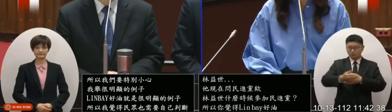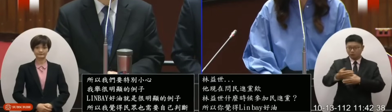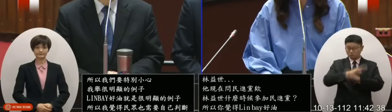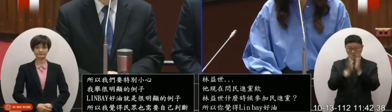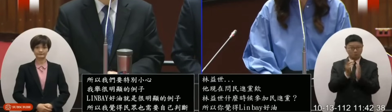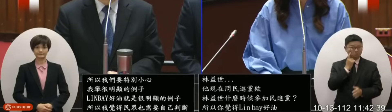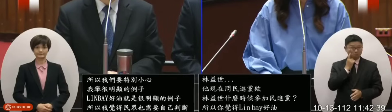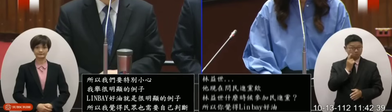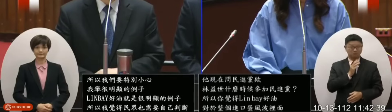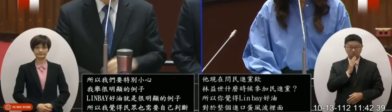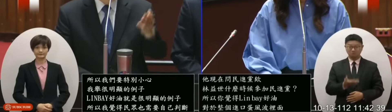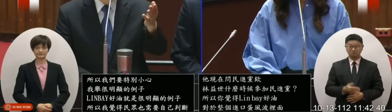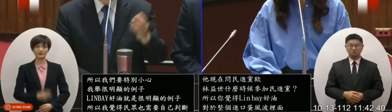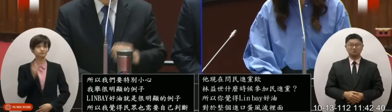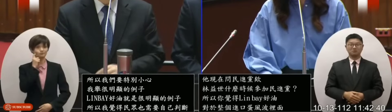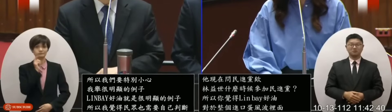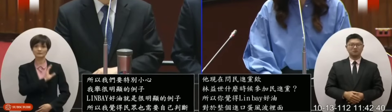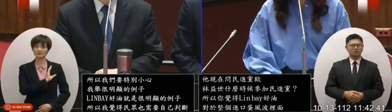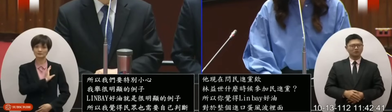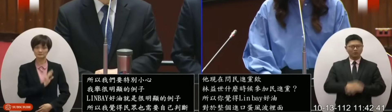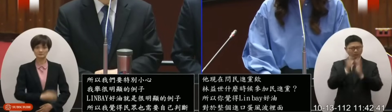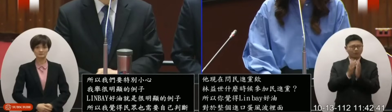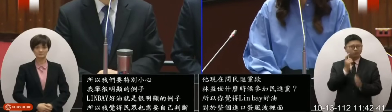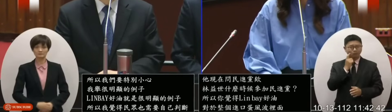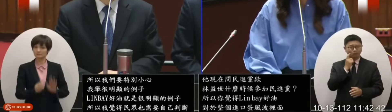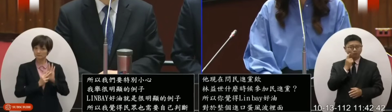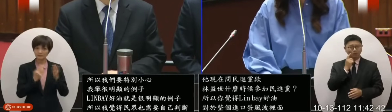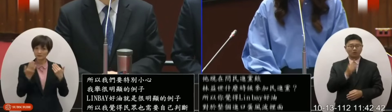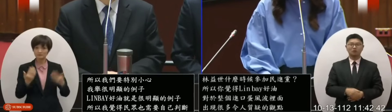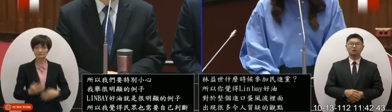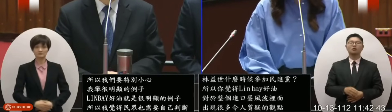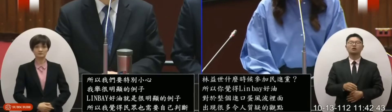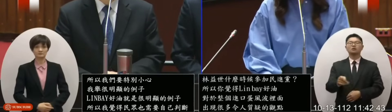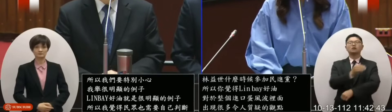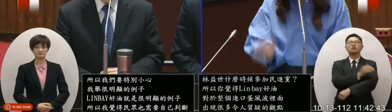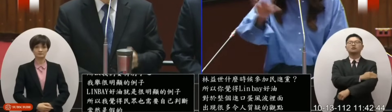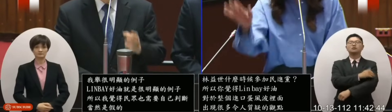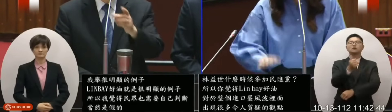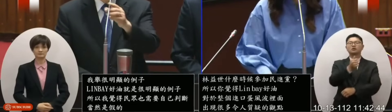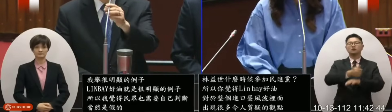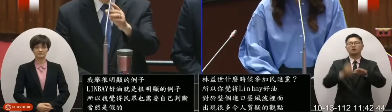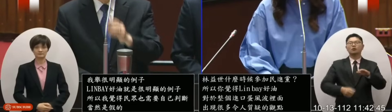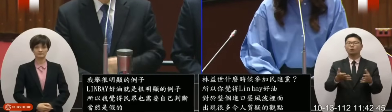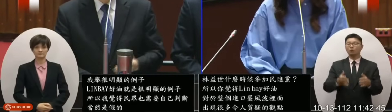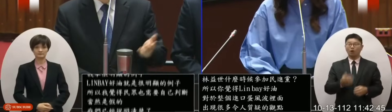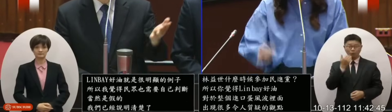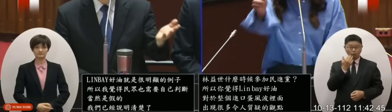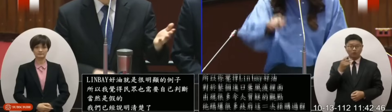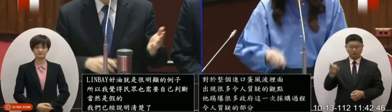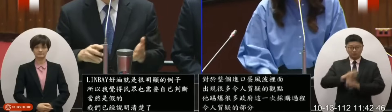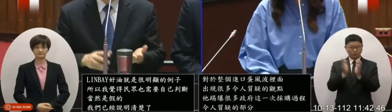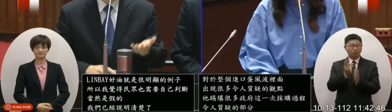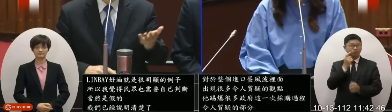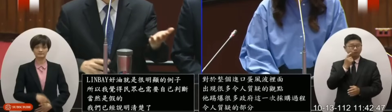部都是假的吗？ 当然是假的，我们已经说 明清楚了。当然是假的吗？那这样子的话，陈其忠为什么要下台？通通都是假的，他为什么要下台？你们